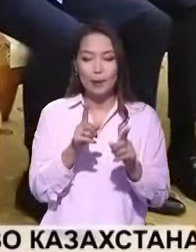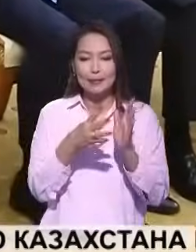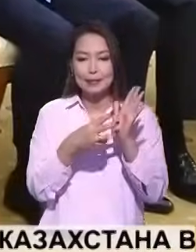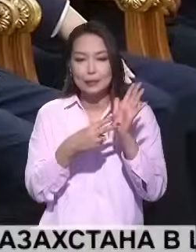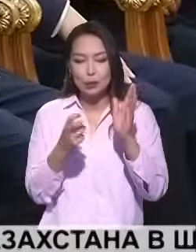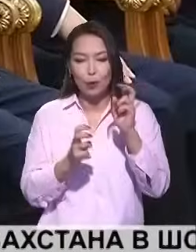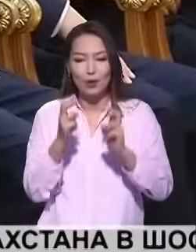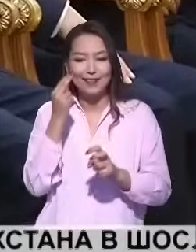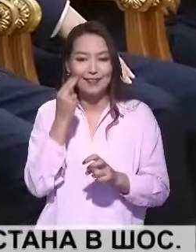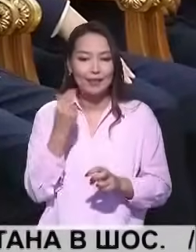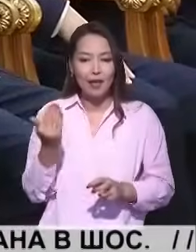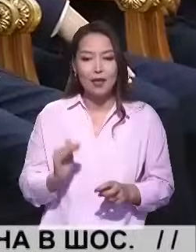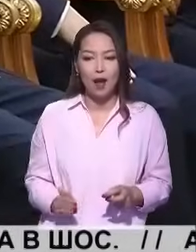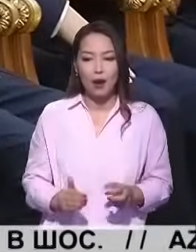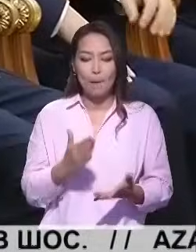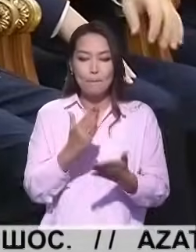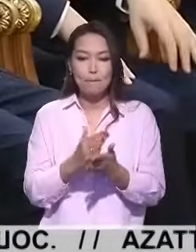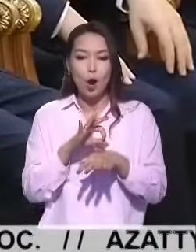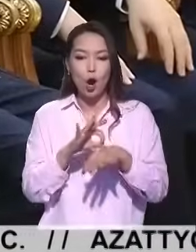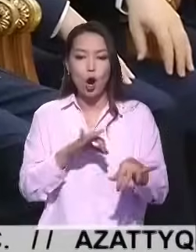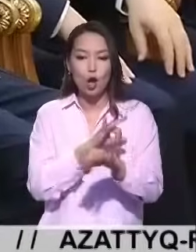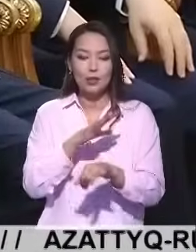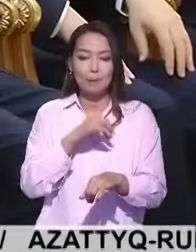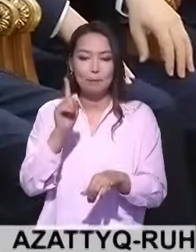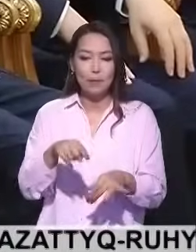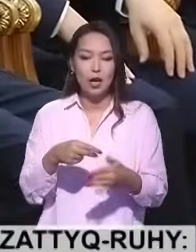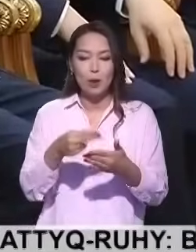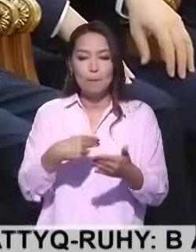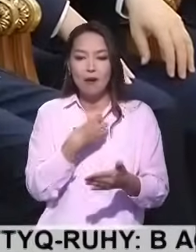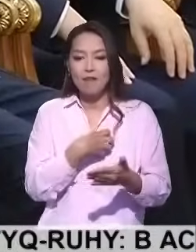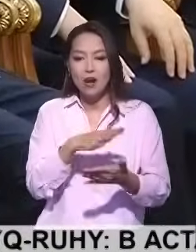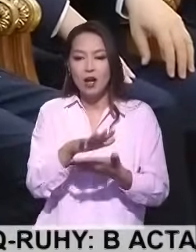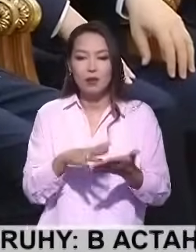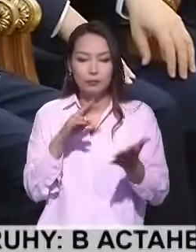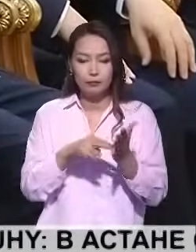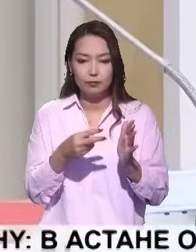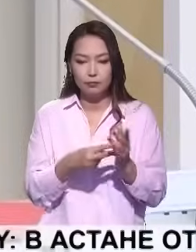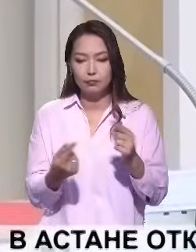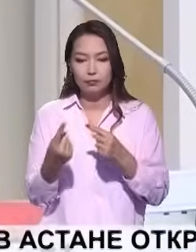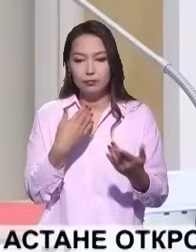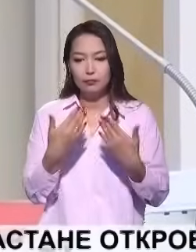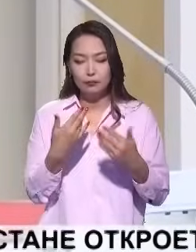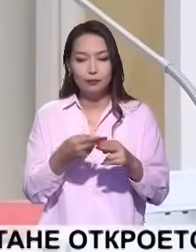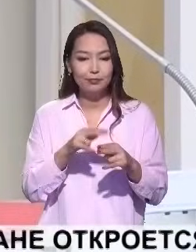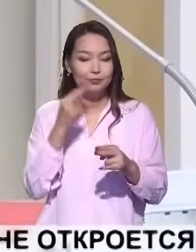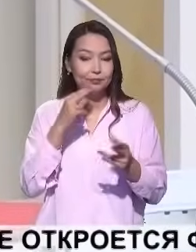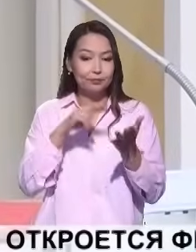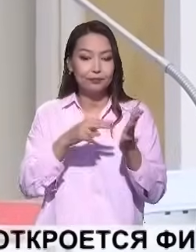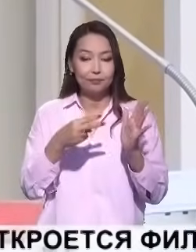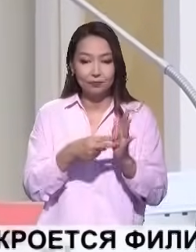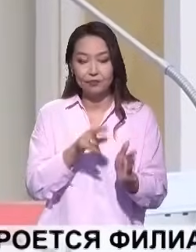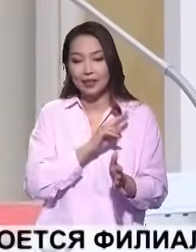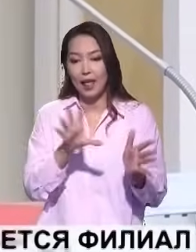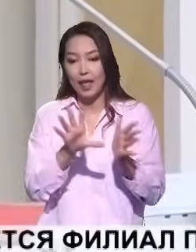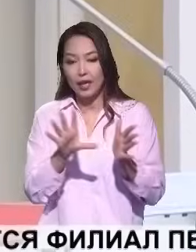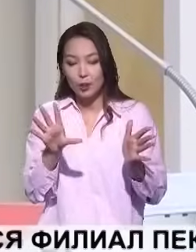предприятий с китайским капиталом. В ходе переговоров также была подчеркнута важность дальнейшей реализации взаимовыгодных инвестиционных проектов в сферах